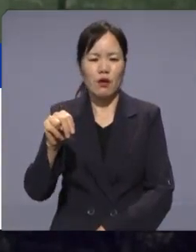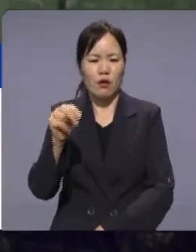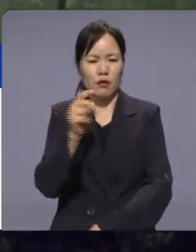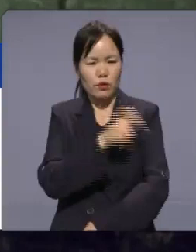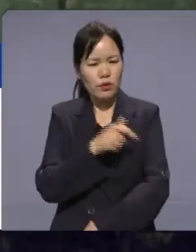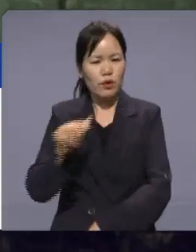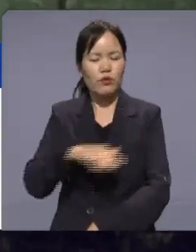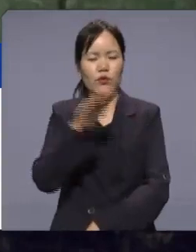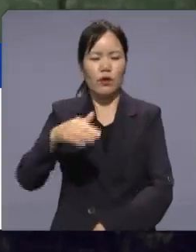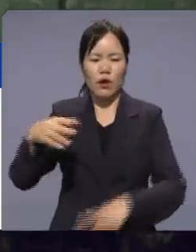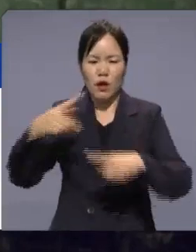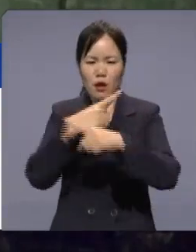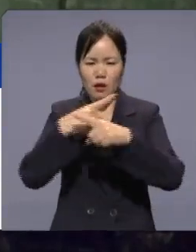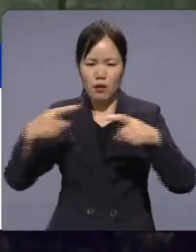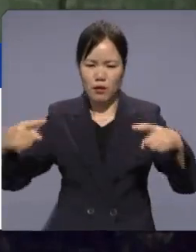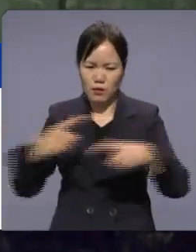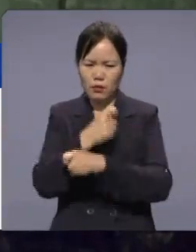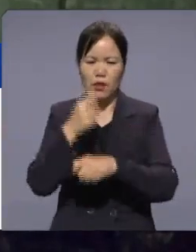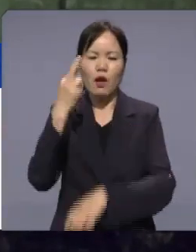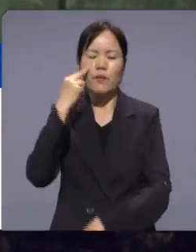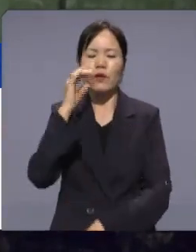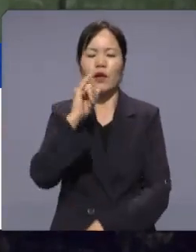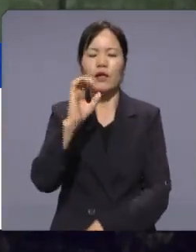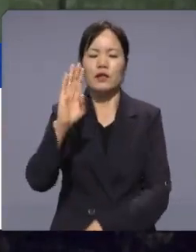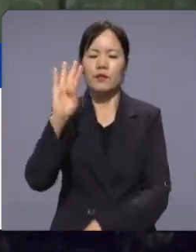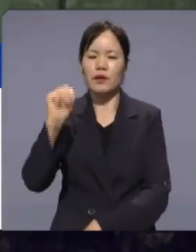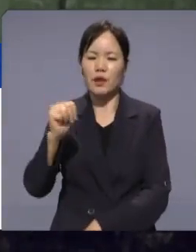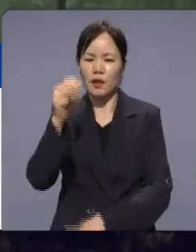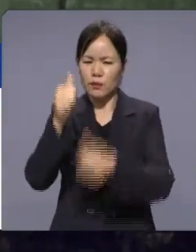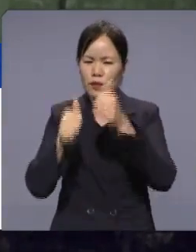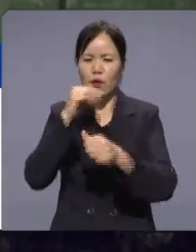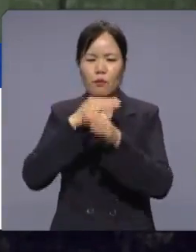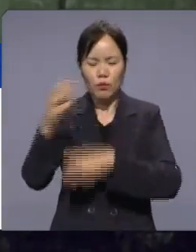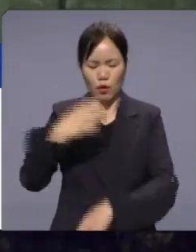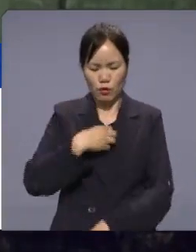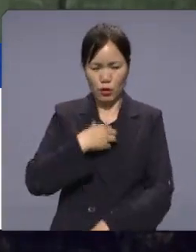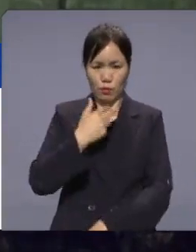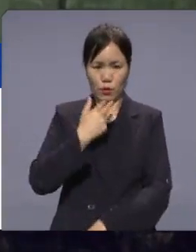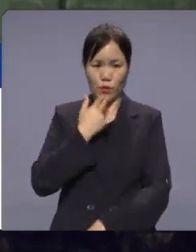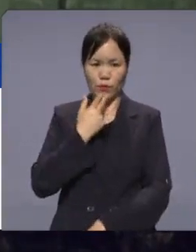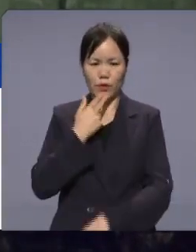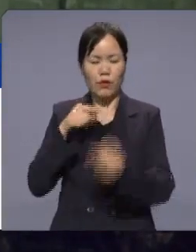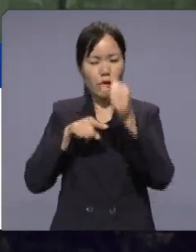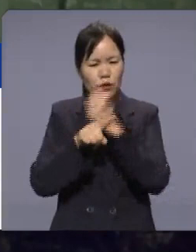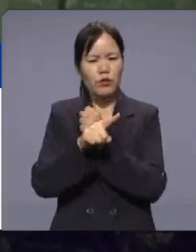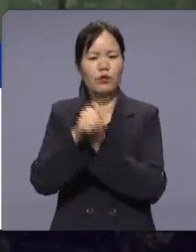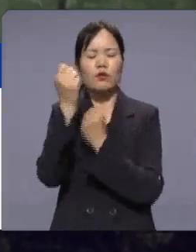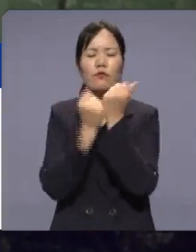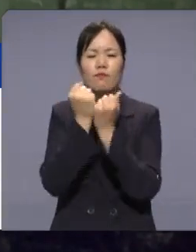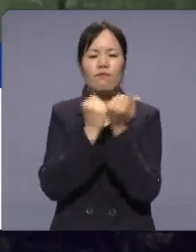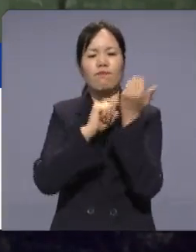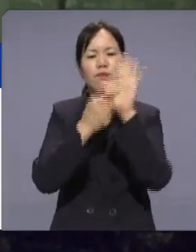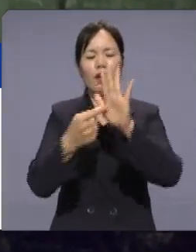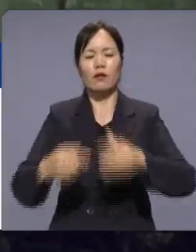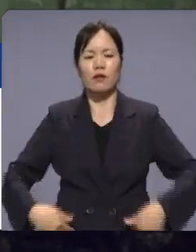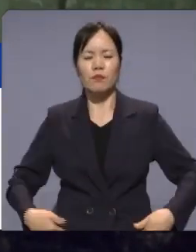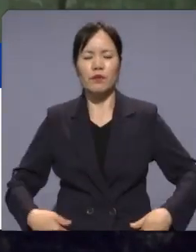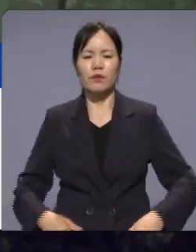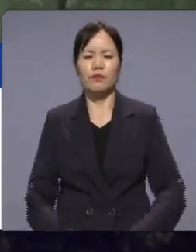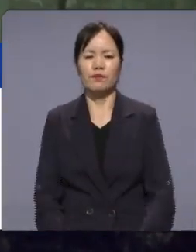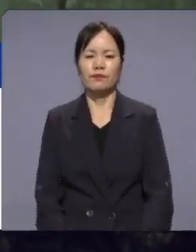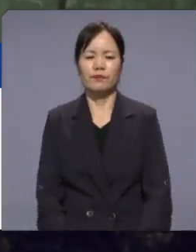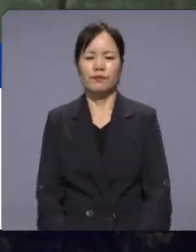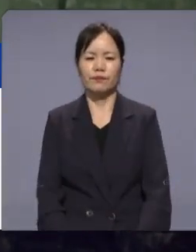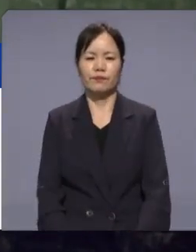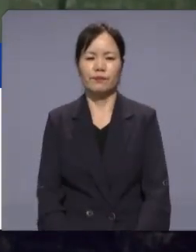community, UN Security Council should clarify convincingly why ICBM test by United States